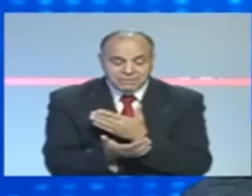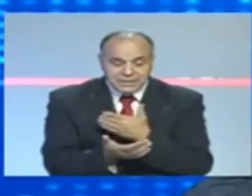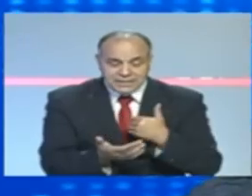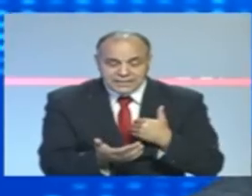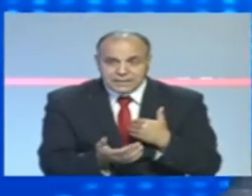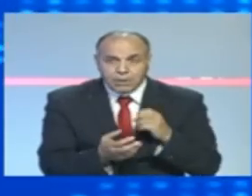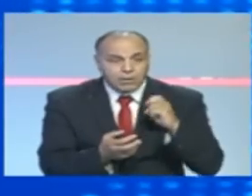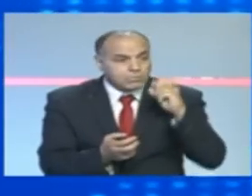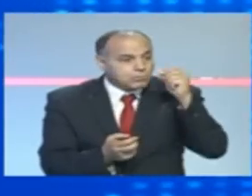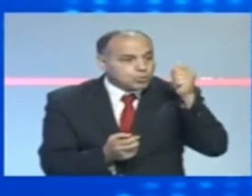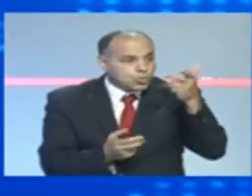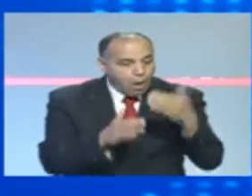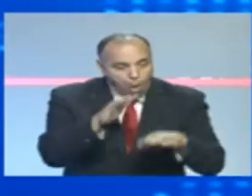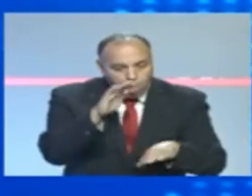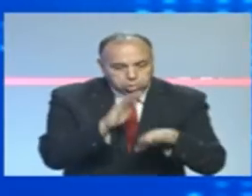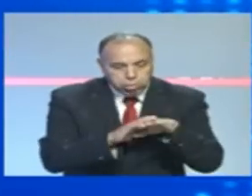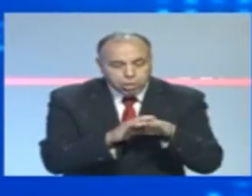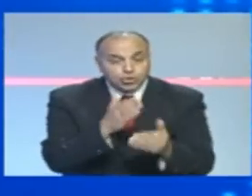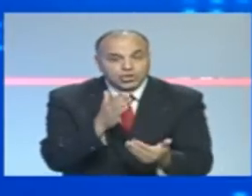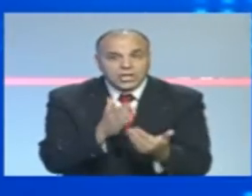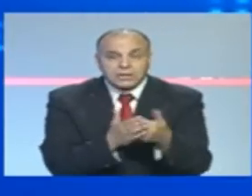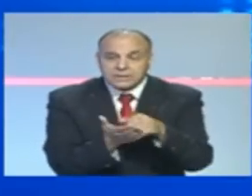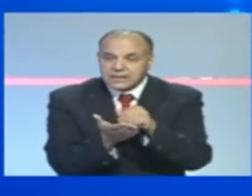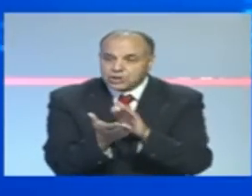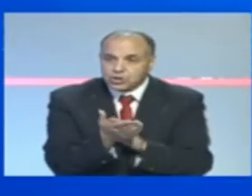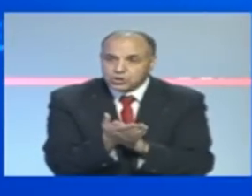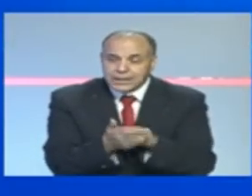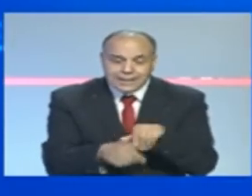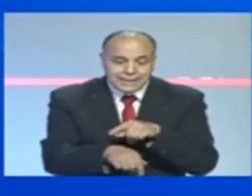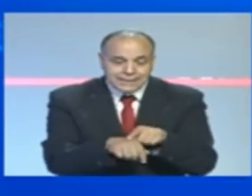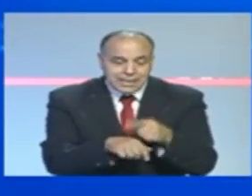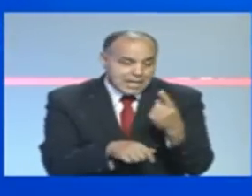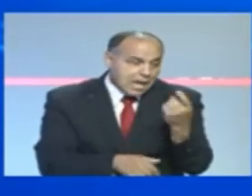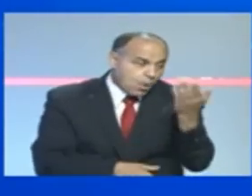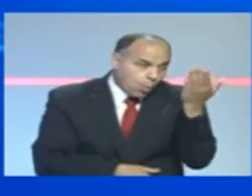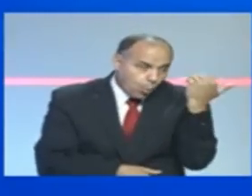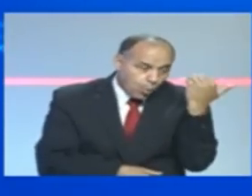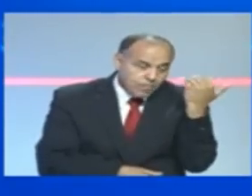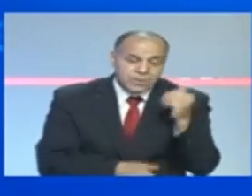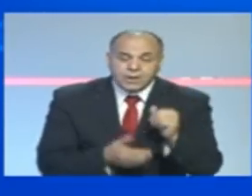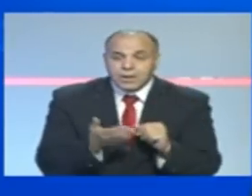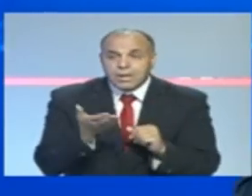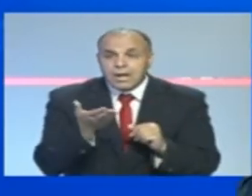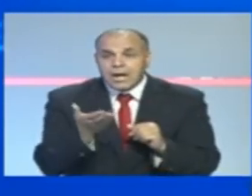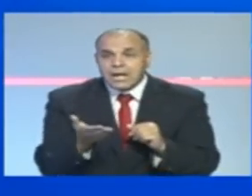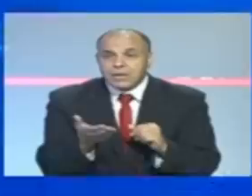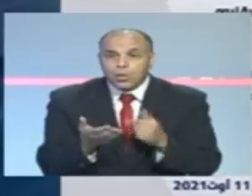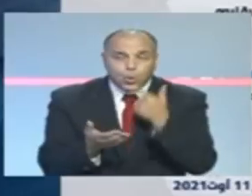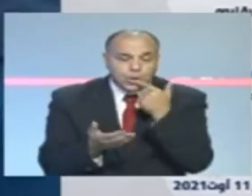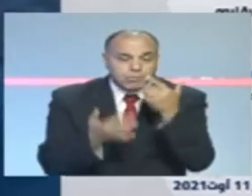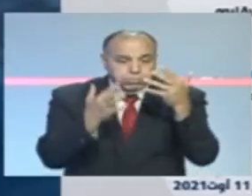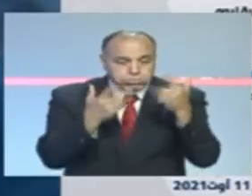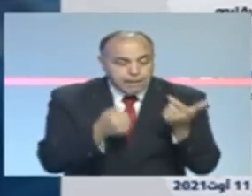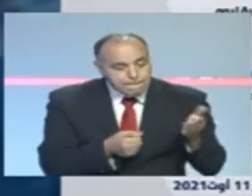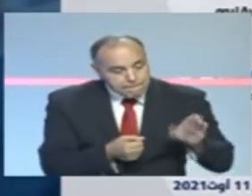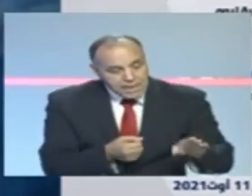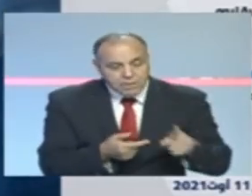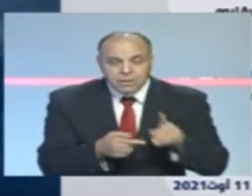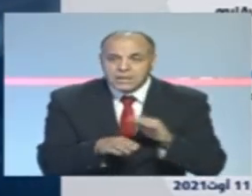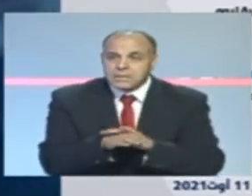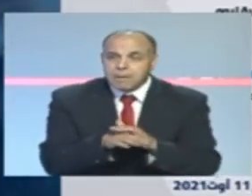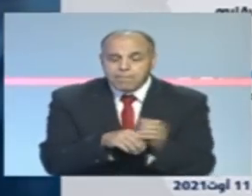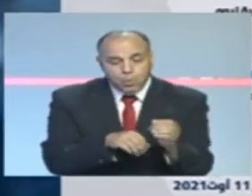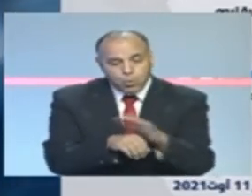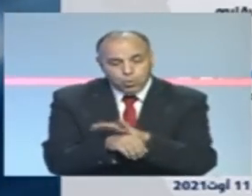رقم قياسي مرتفع جديد تم تسجيله خلال الساعات الاربع والعشرين الاخيره من حيث عدد الوفايات جراء